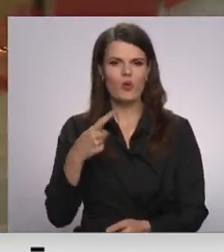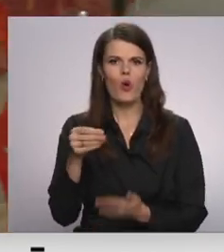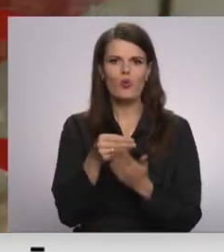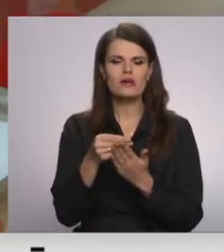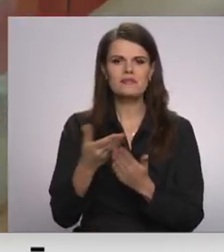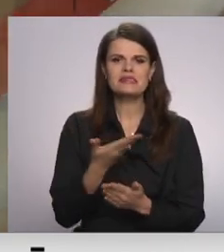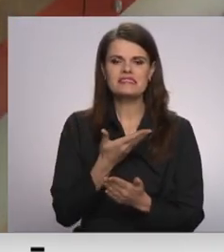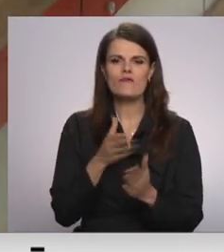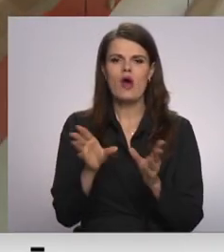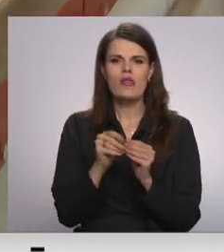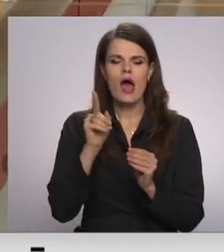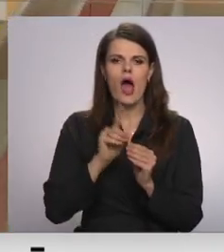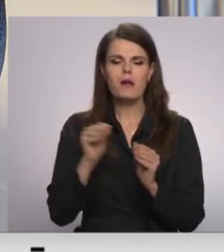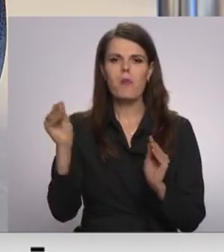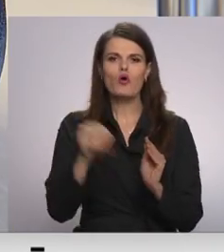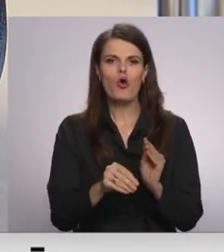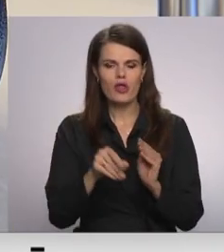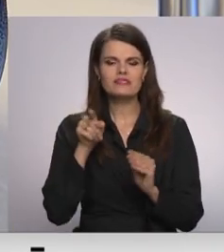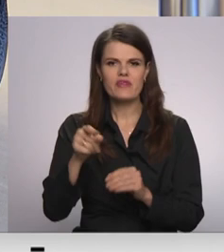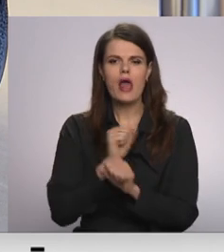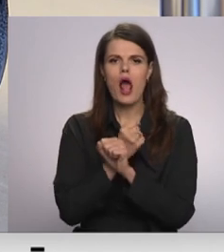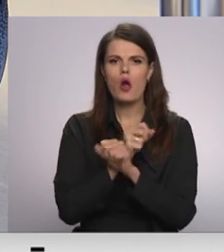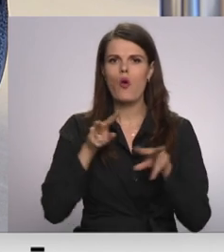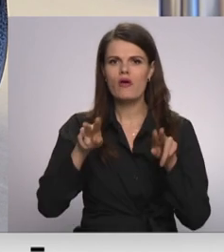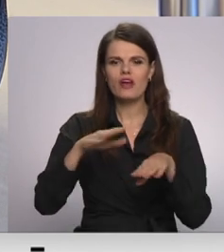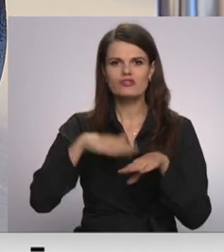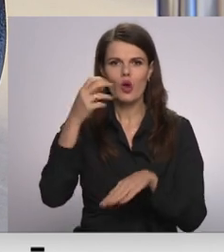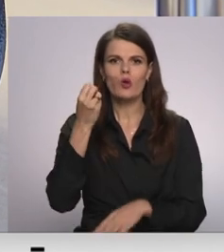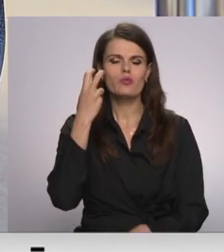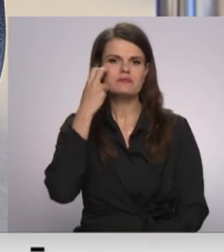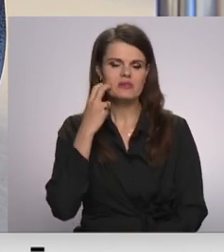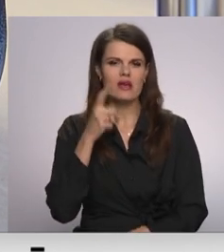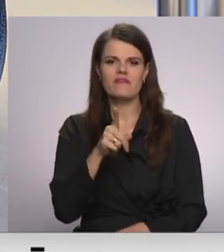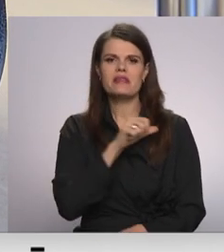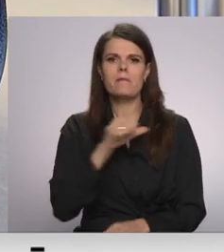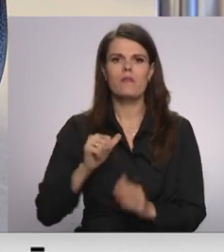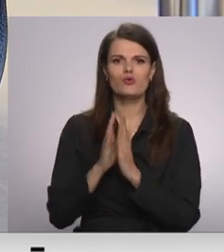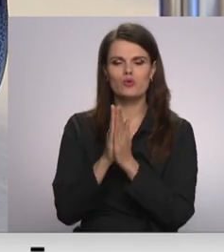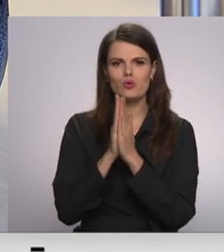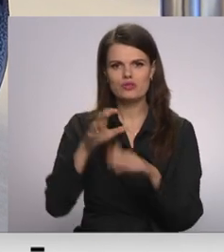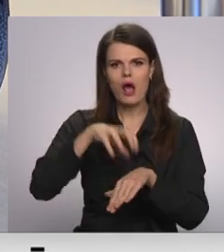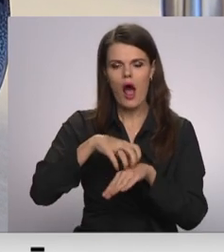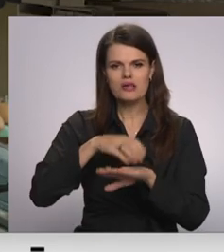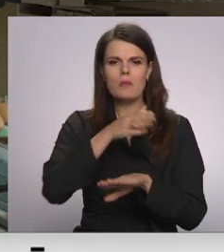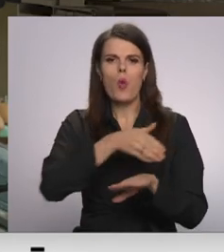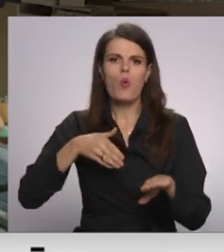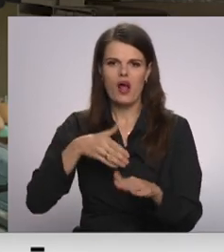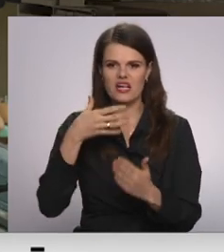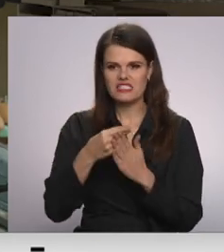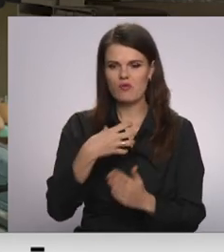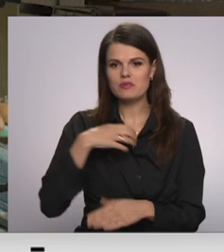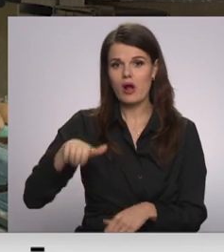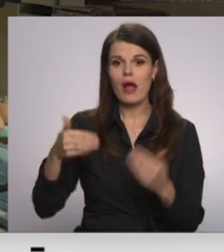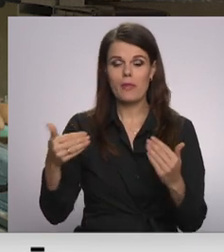protēzi. Dinai bija tikai 12 gadu, kad kaulu vēža dēļ pati lūdza ārstiem nogriezt savu slimo kāju. Ar savu pašreizējo